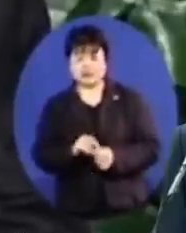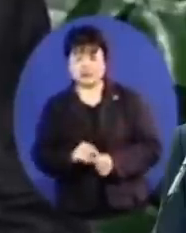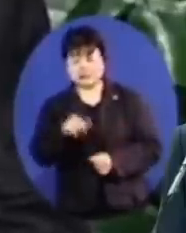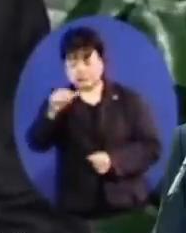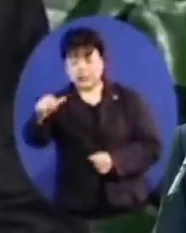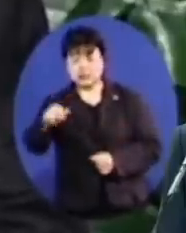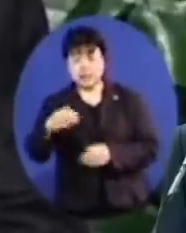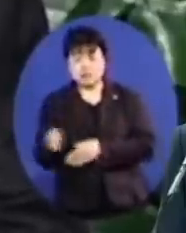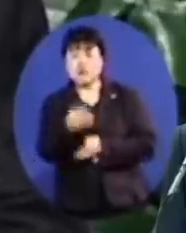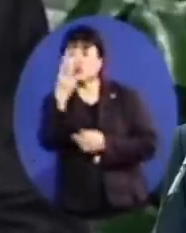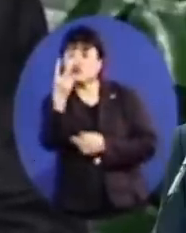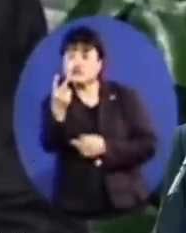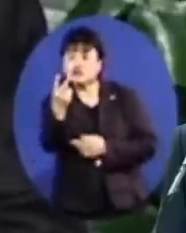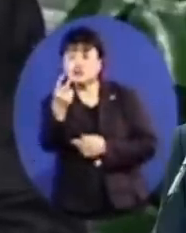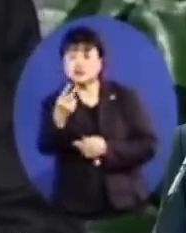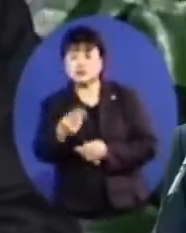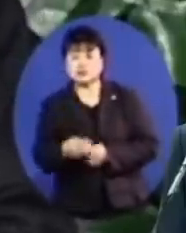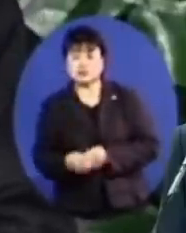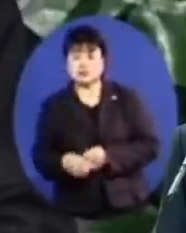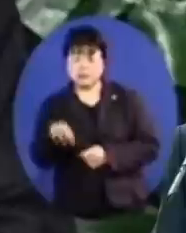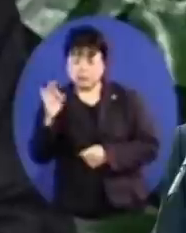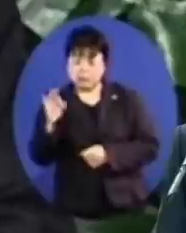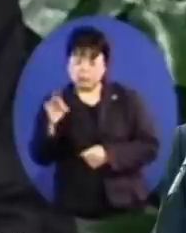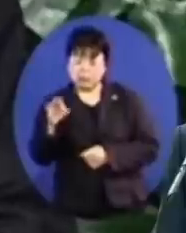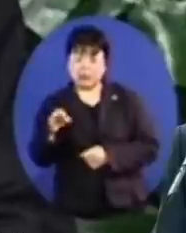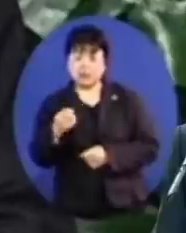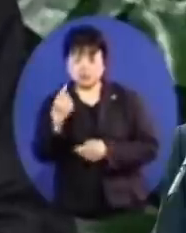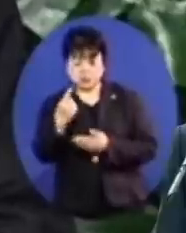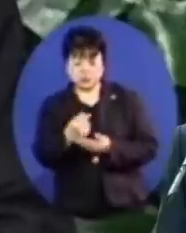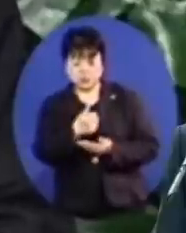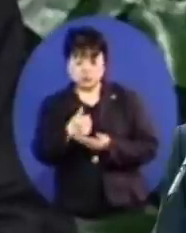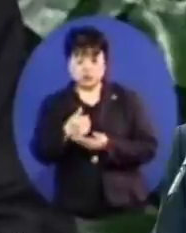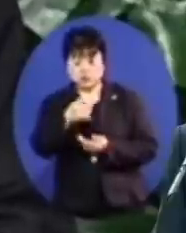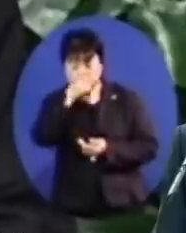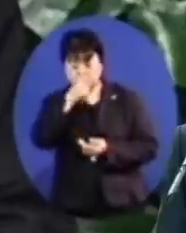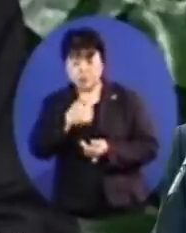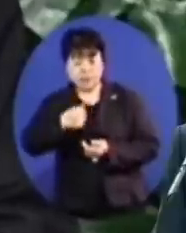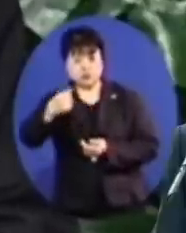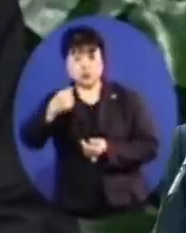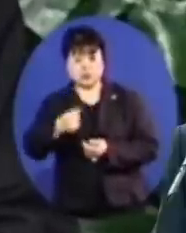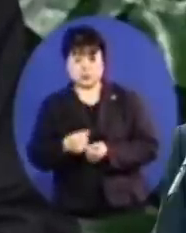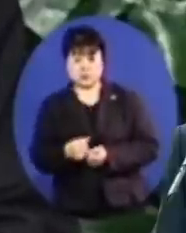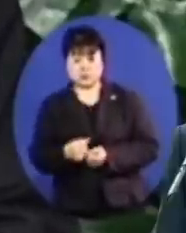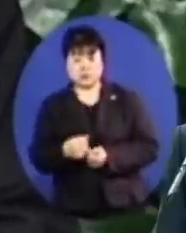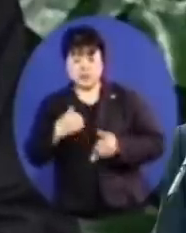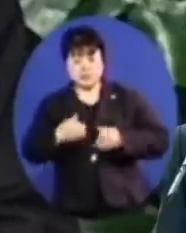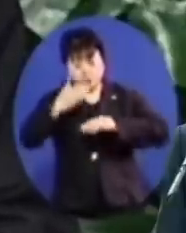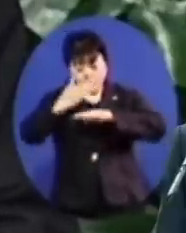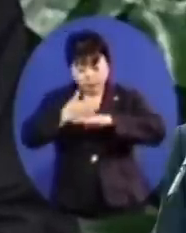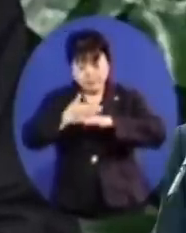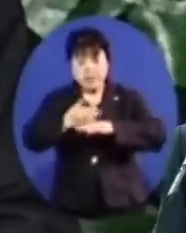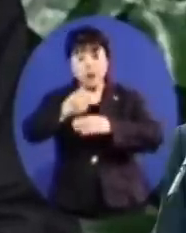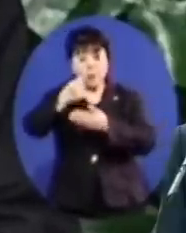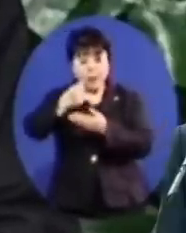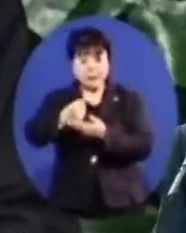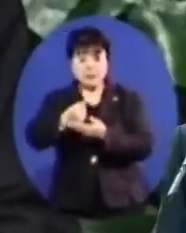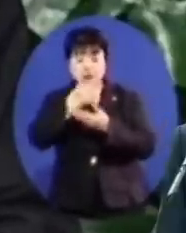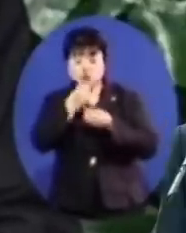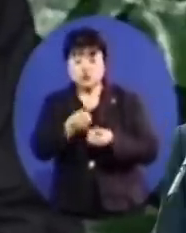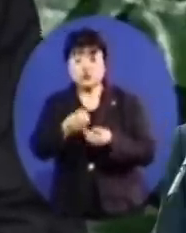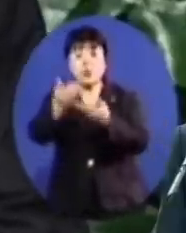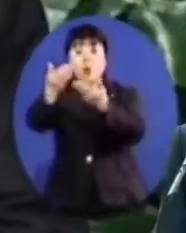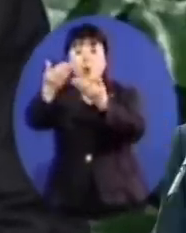5개와 물고기 2마리를 가지고 있는 것을 가지고 나왔습니다. 주님은 그 있는 것을 기쁘고 감사하게 받아서